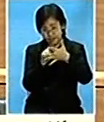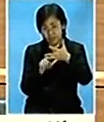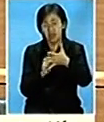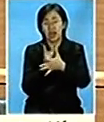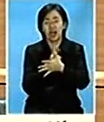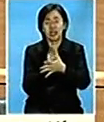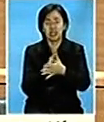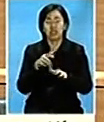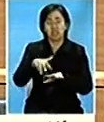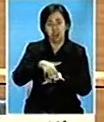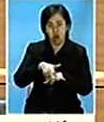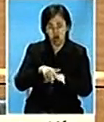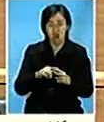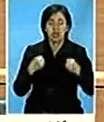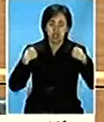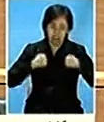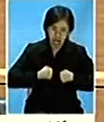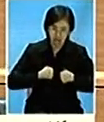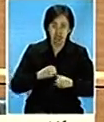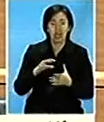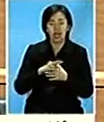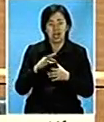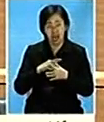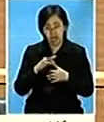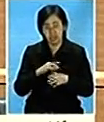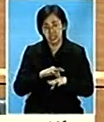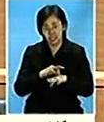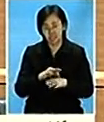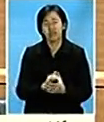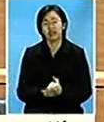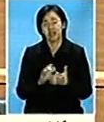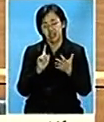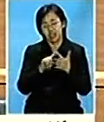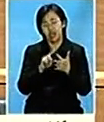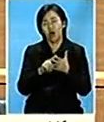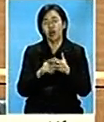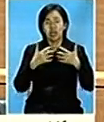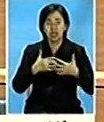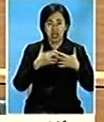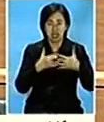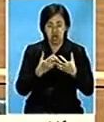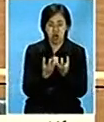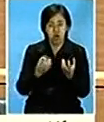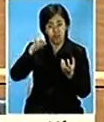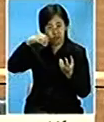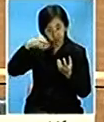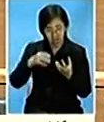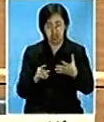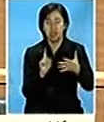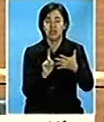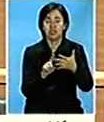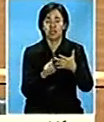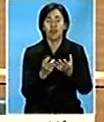ที่1คือสิ่งทอเครื่องแต่งกายและเครื่องหนังอันดับที่2คืออิเล็กทรอนิกส์เครื่องใช้ไฟฟ้าอันดับที่